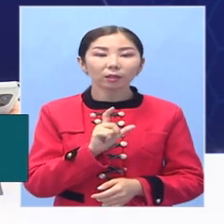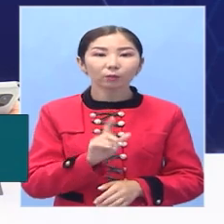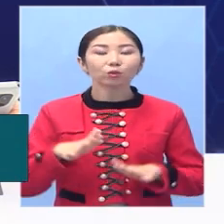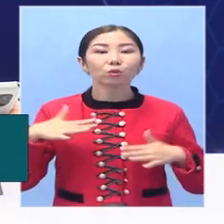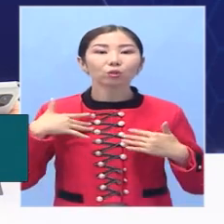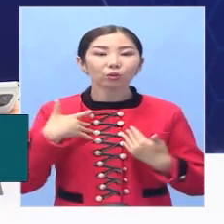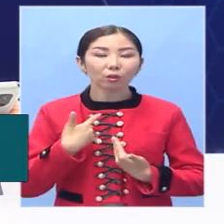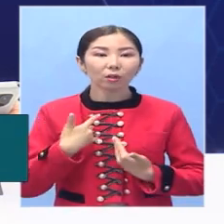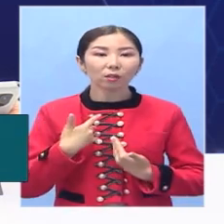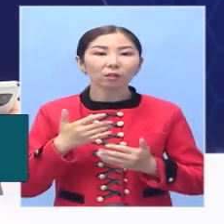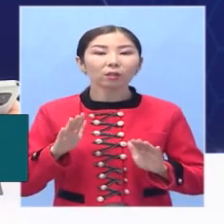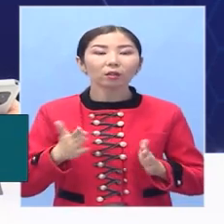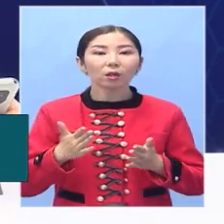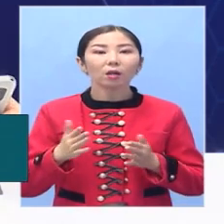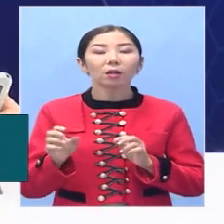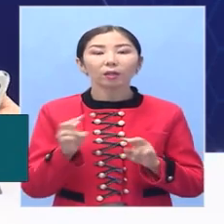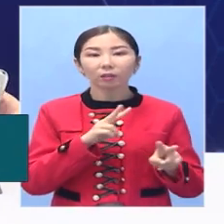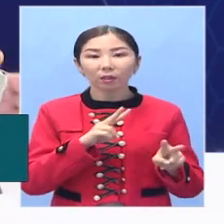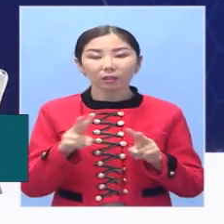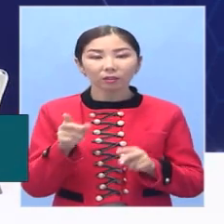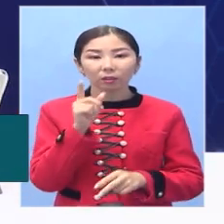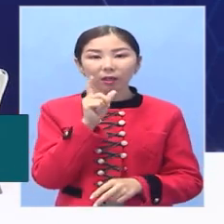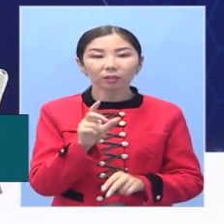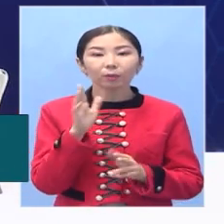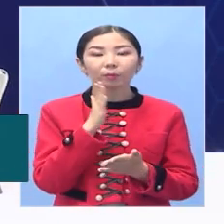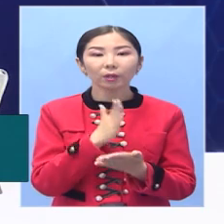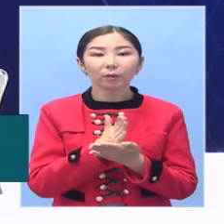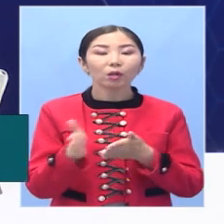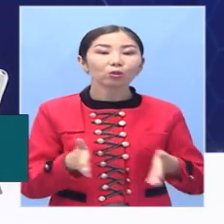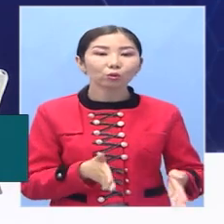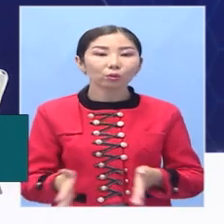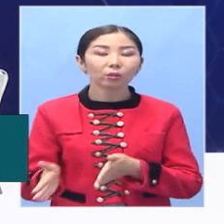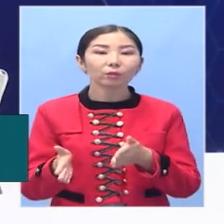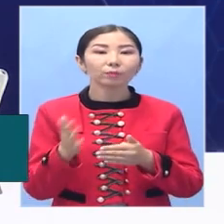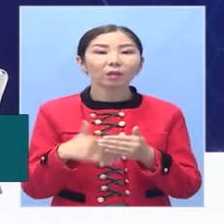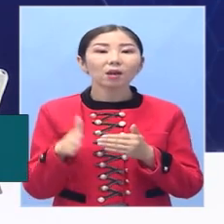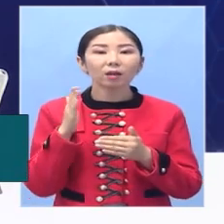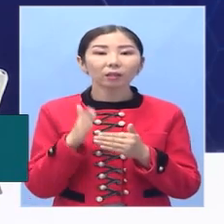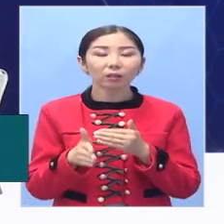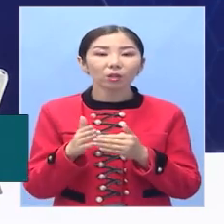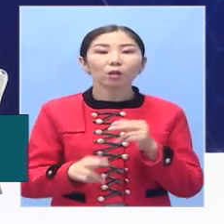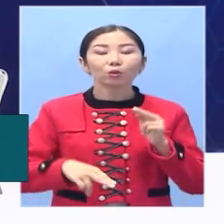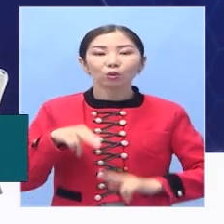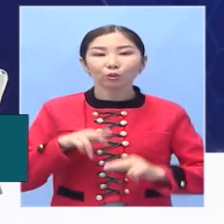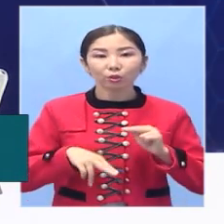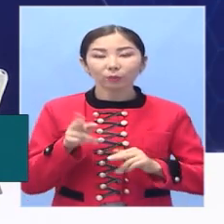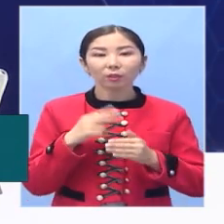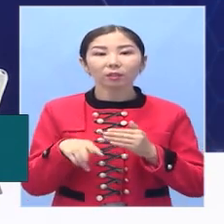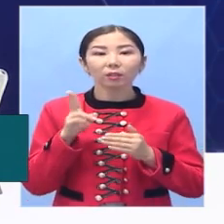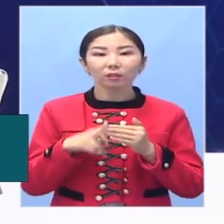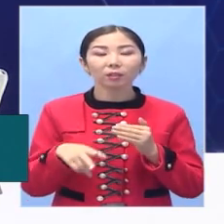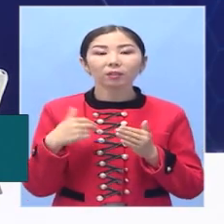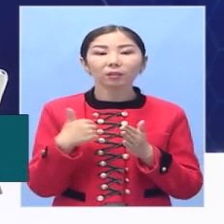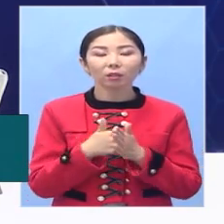дейді. Осыны қадағалайтын адам бар ма дейді. Жаңағыдай жол әбден аяқталғанша, жолдың құрылысы біткенге дейін, жалпы